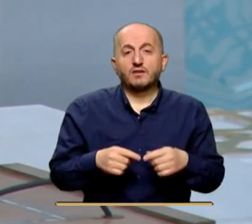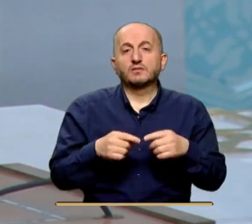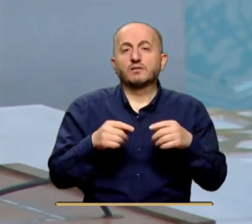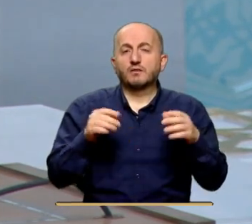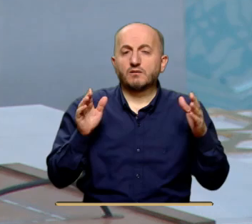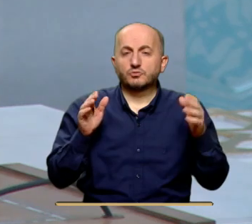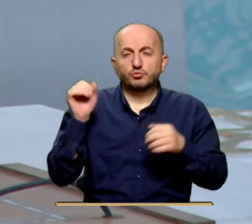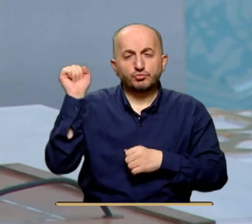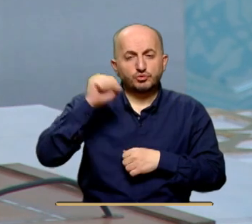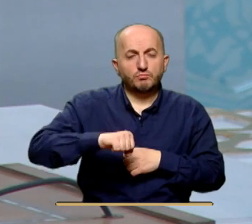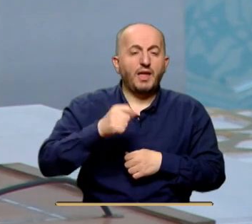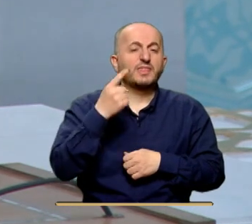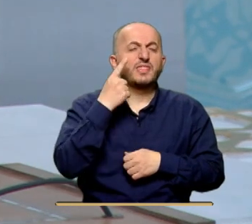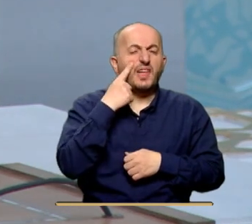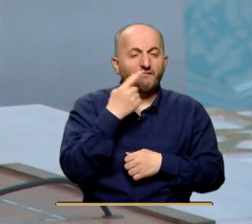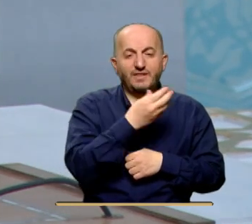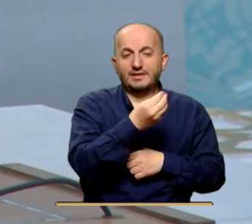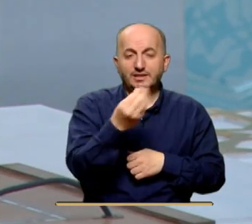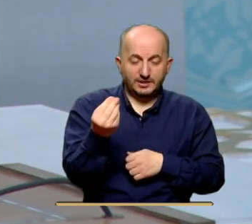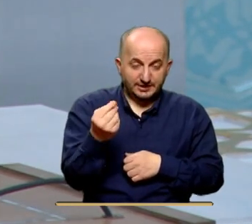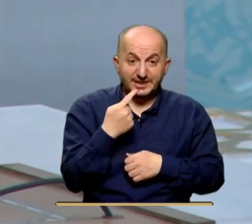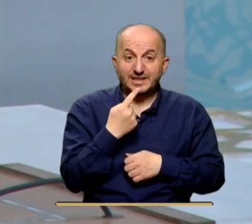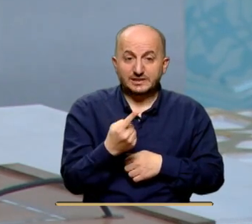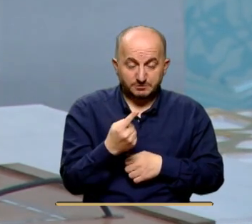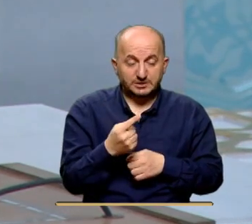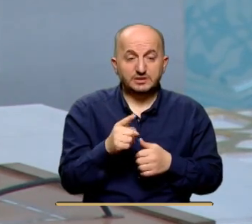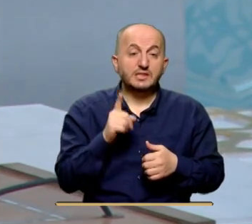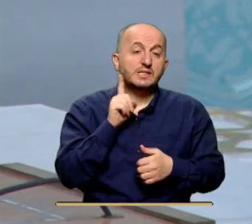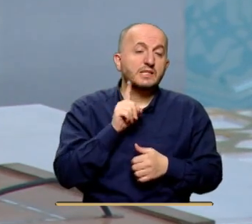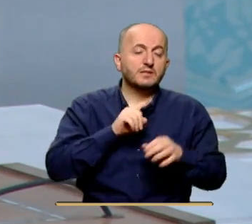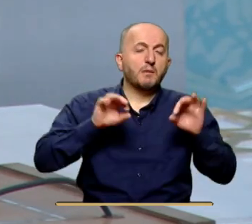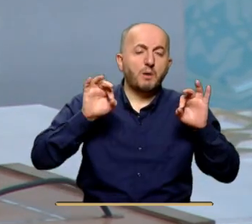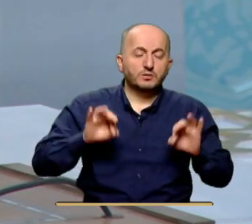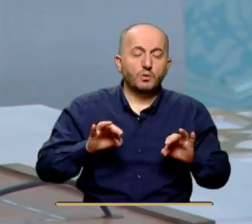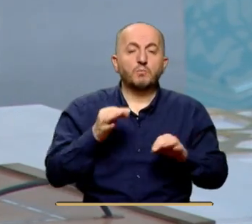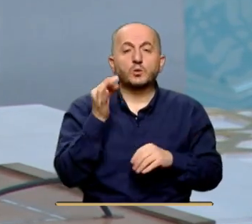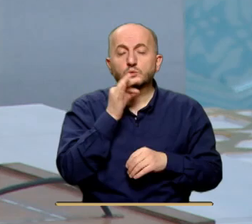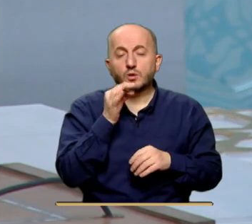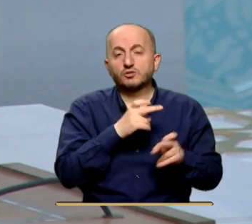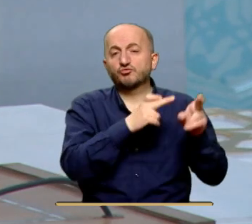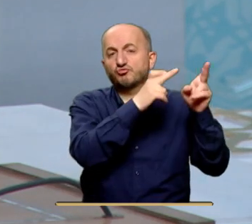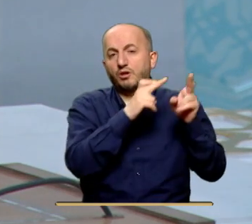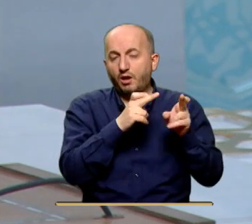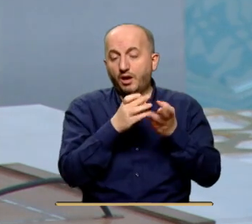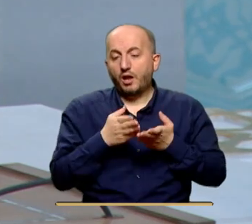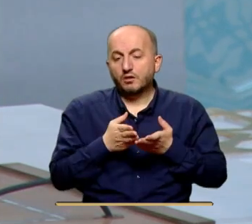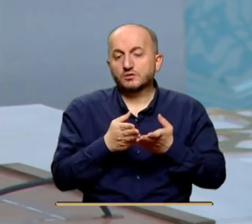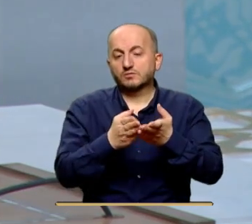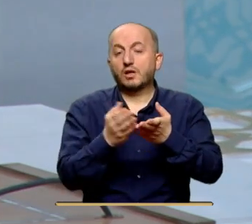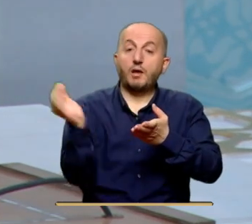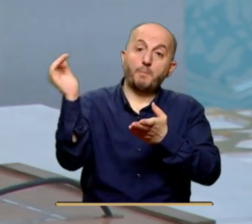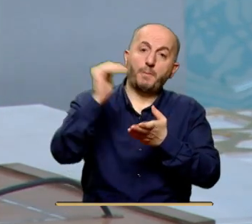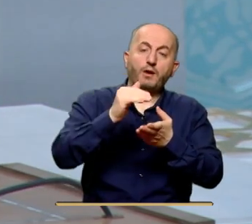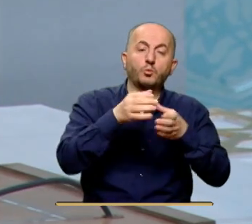dediğimiz İngilizler başta olmak üzere Çanakkale'ye çıkarma yapan birliklerin